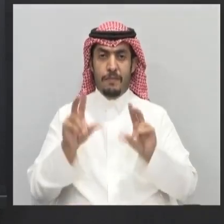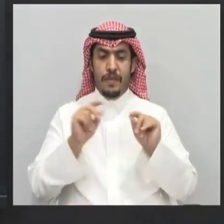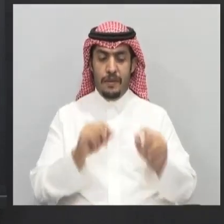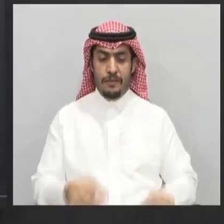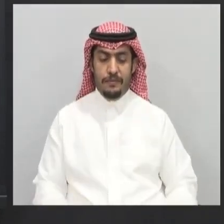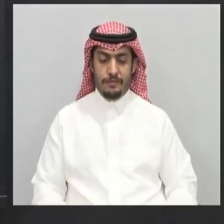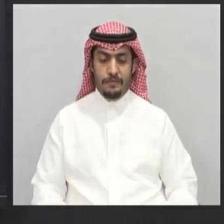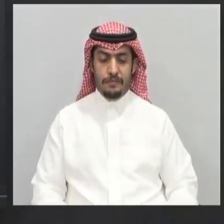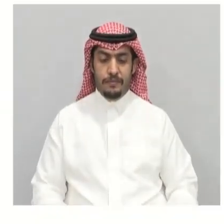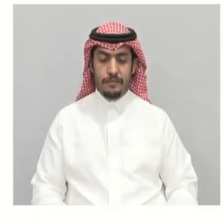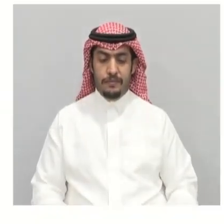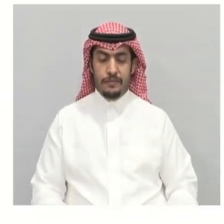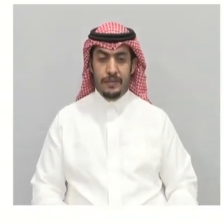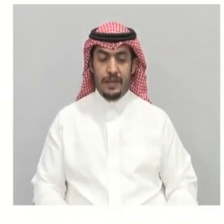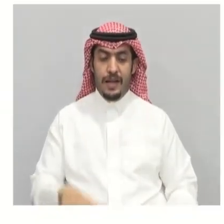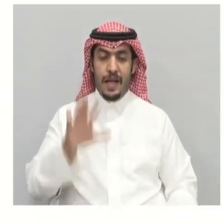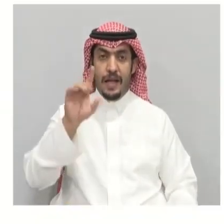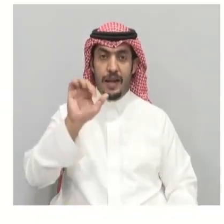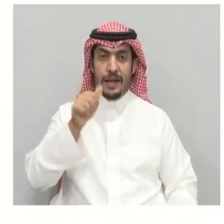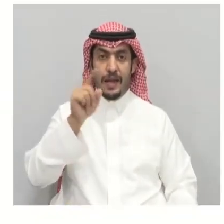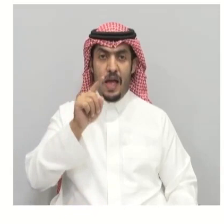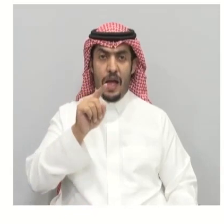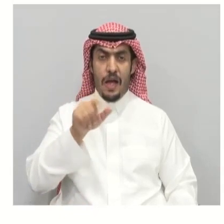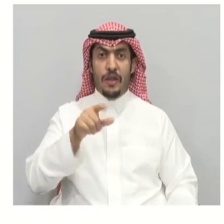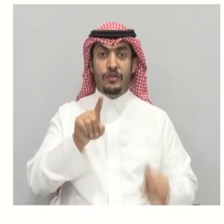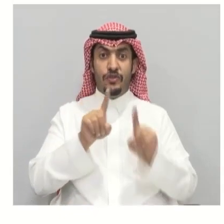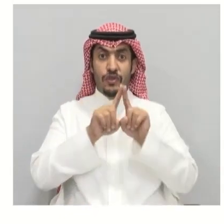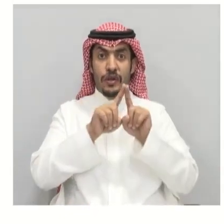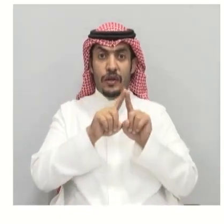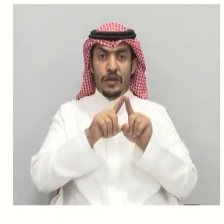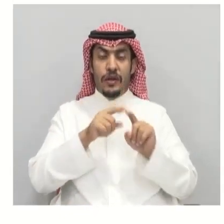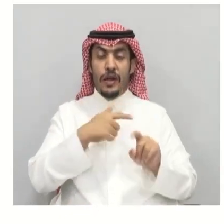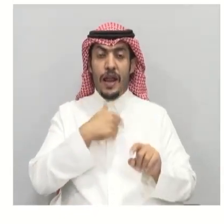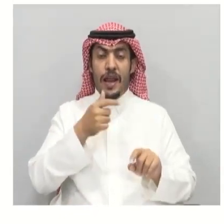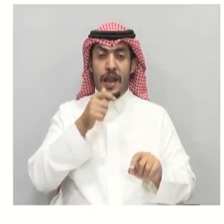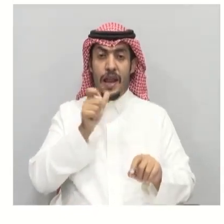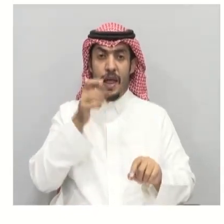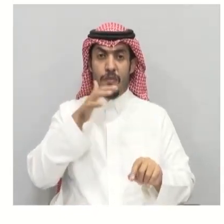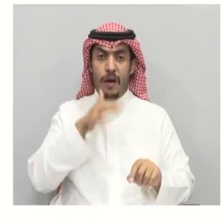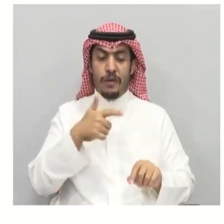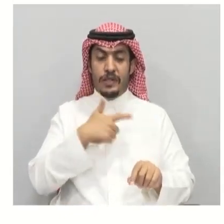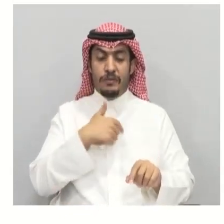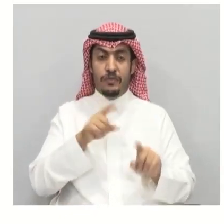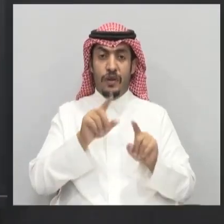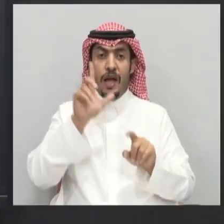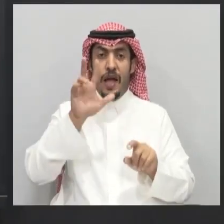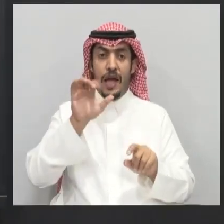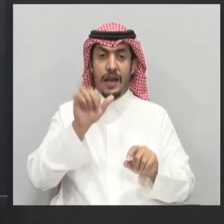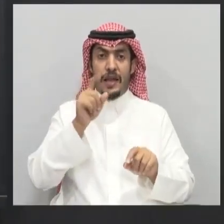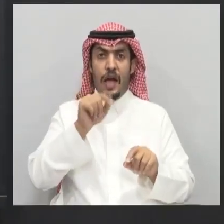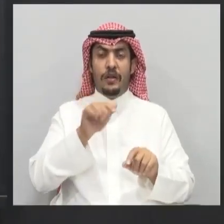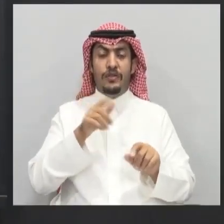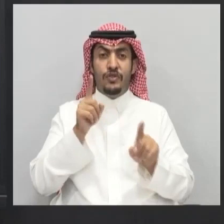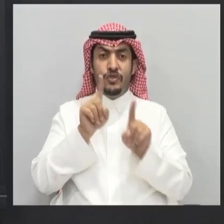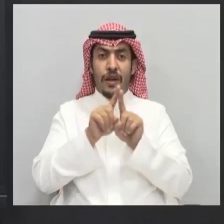ذلك الرياء الرياء شرك وقد سماه النبي صلى وسلم شرك وهو شرك خفي